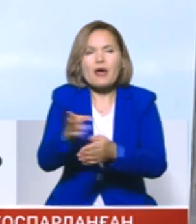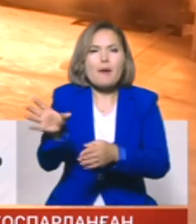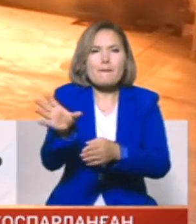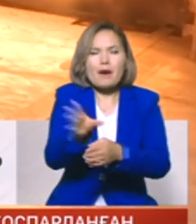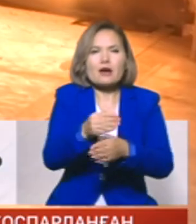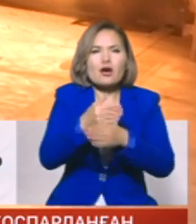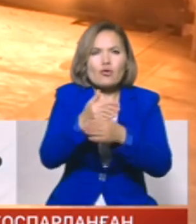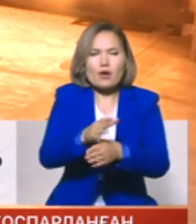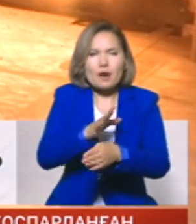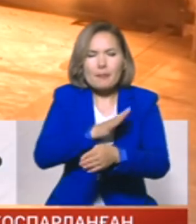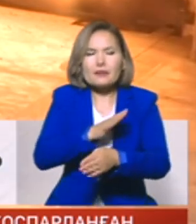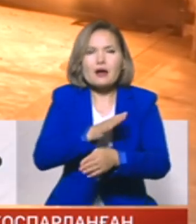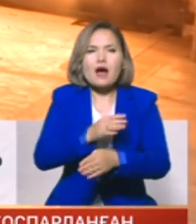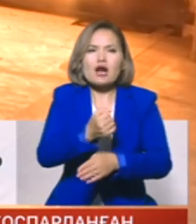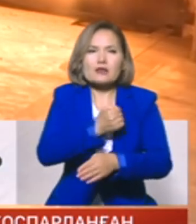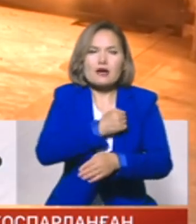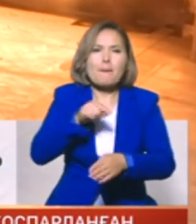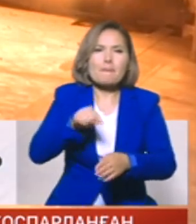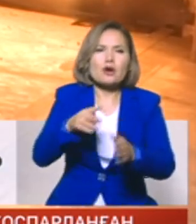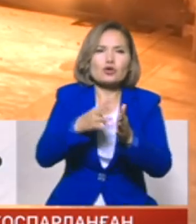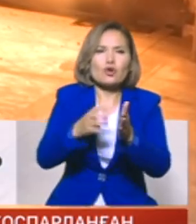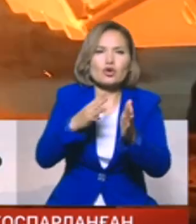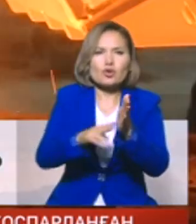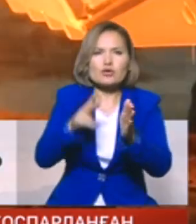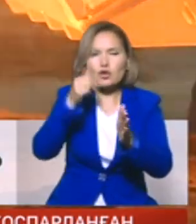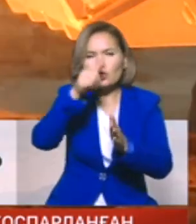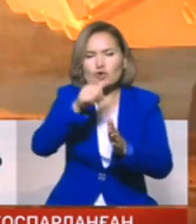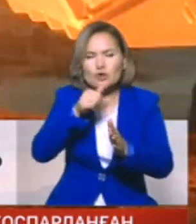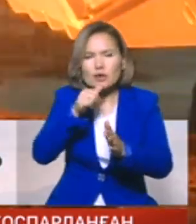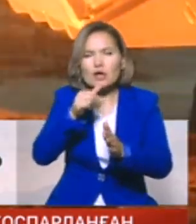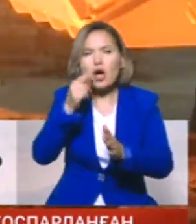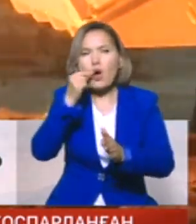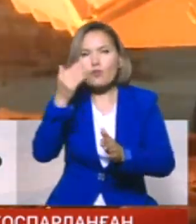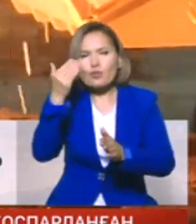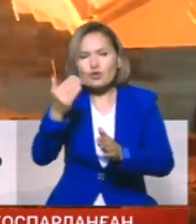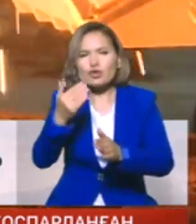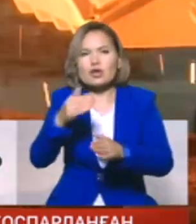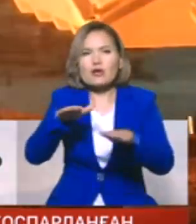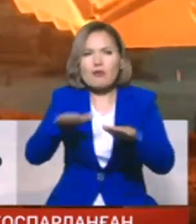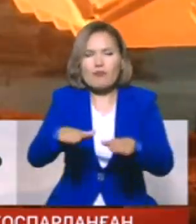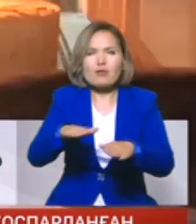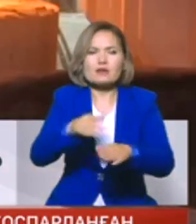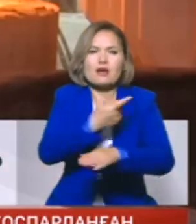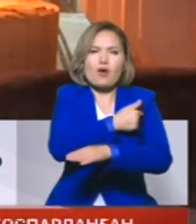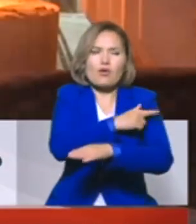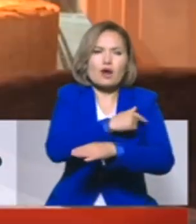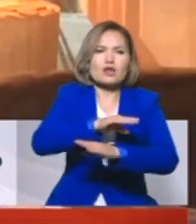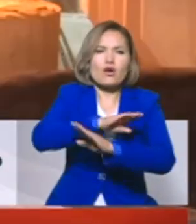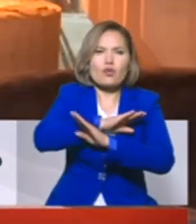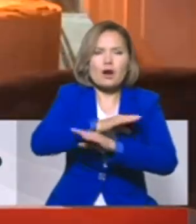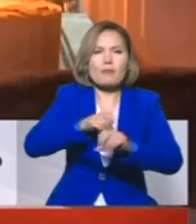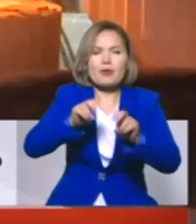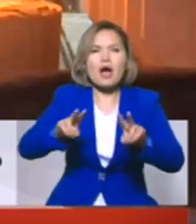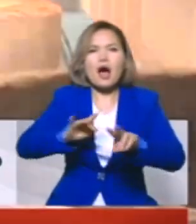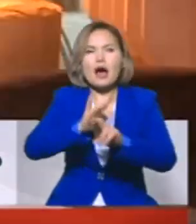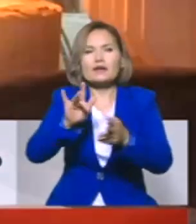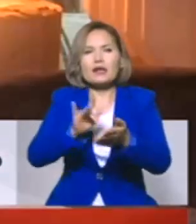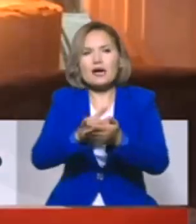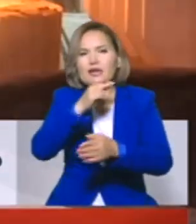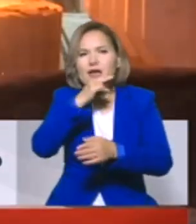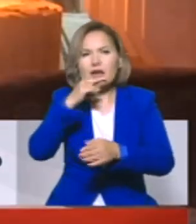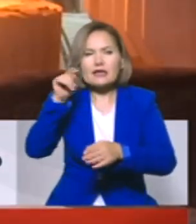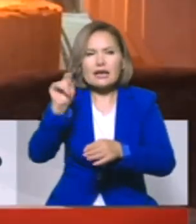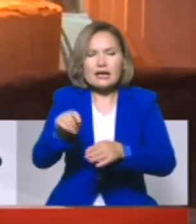көрсетілгенімен 1993 жылы туған ер адам ауруханада көз жұмды. Қазір жергілікті мамандар мен Астанадан және Ресейден